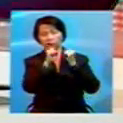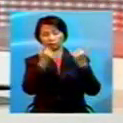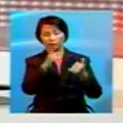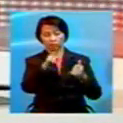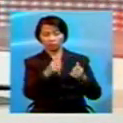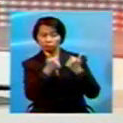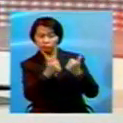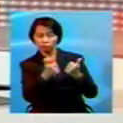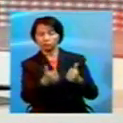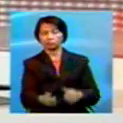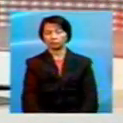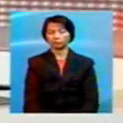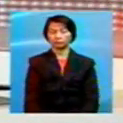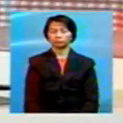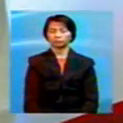yang